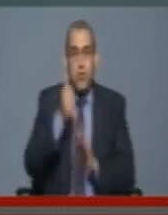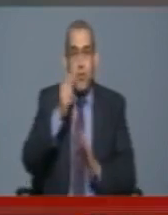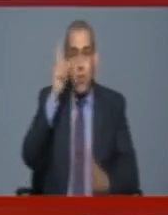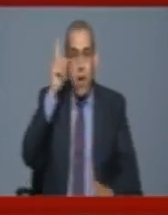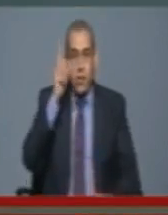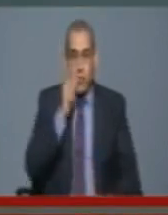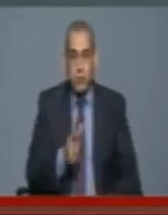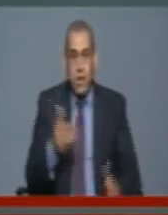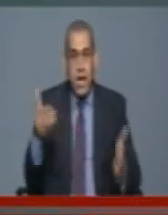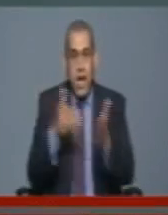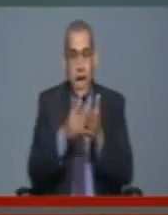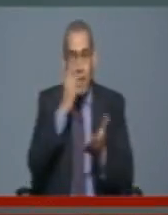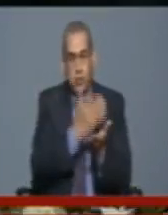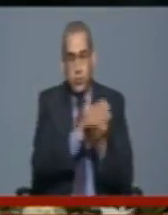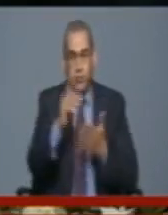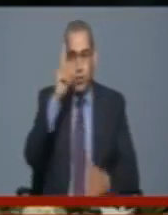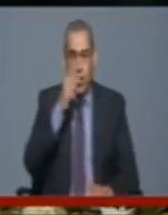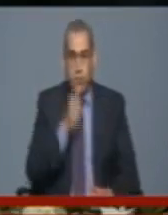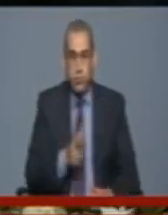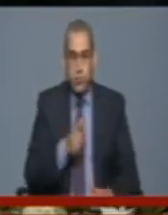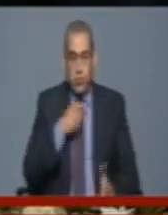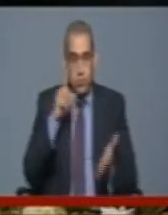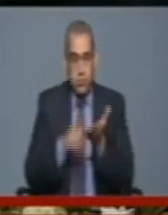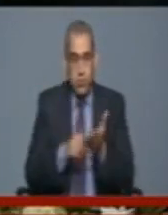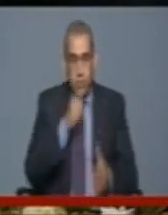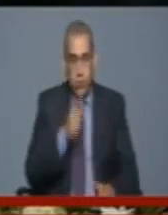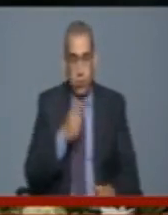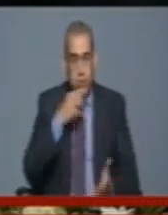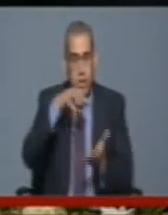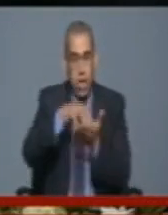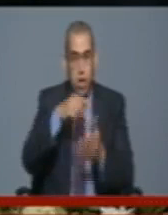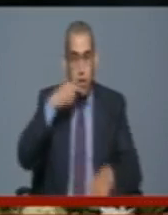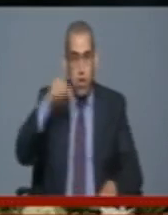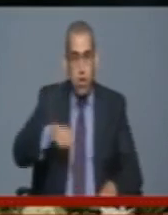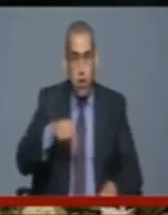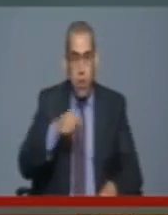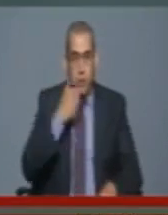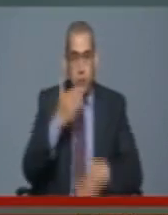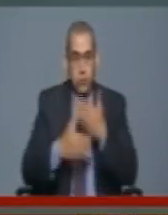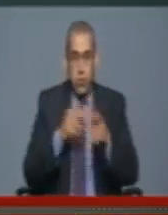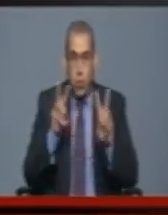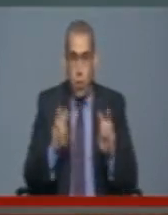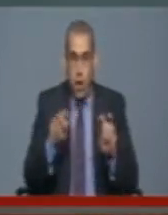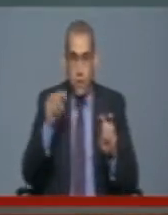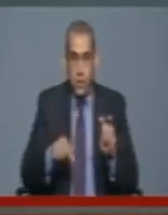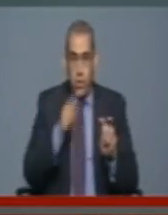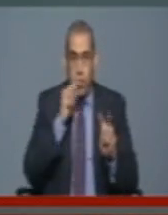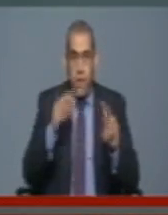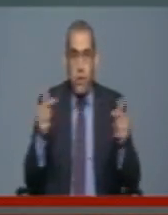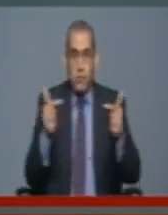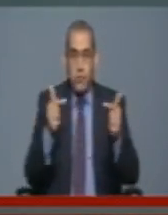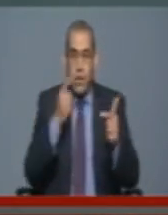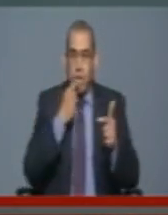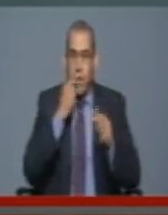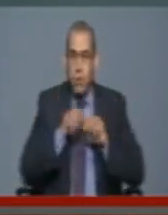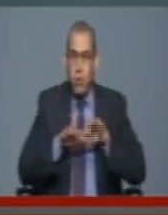نهاية البداية. تماماً كما نقف اليوم فرحين بهدنة لوقف شلال الدم في